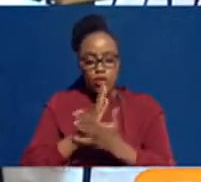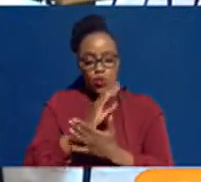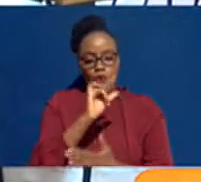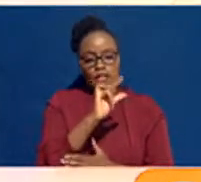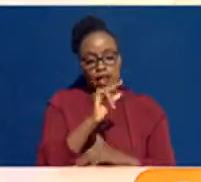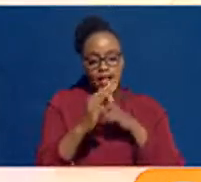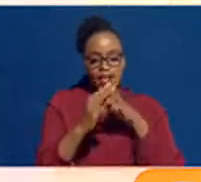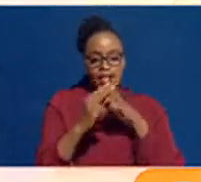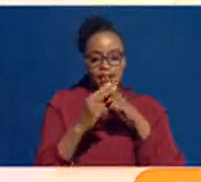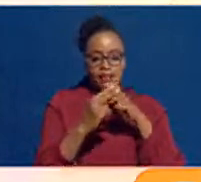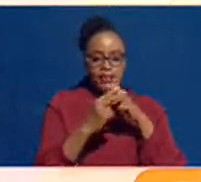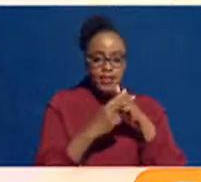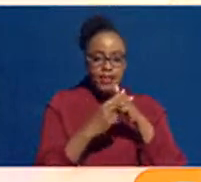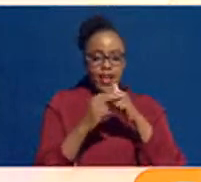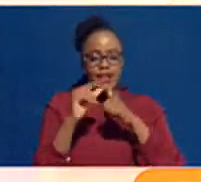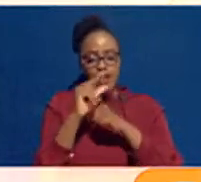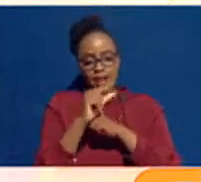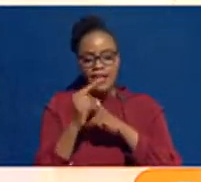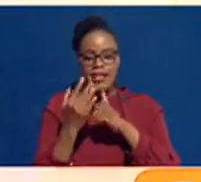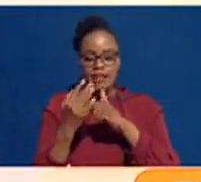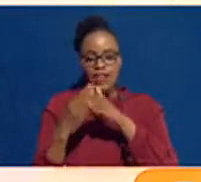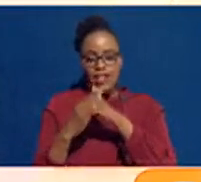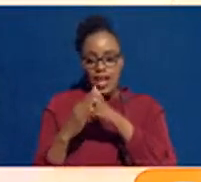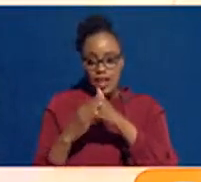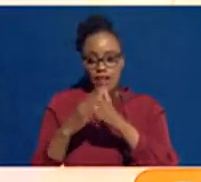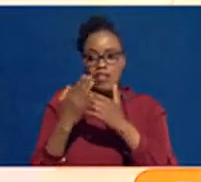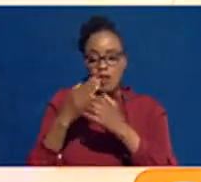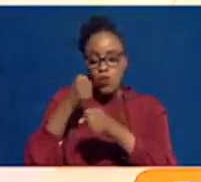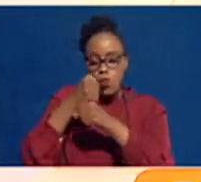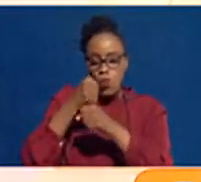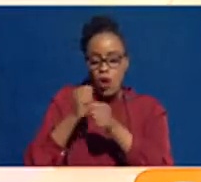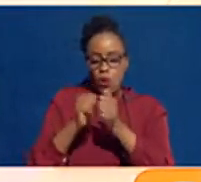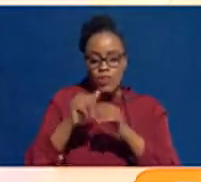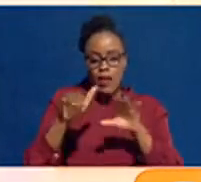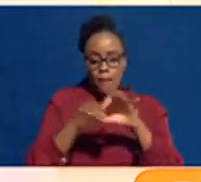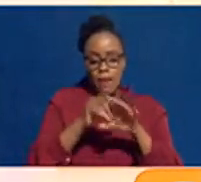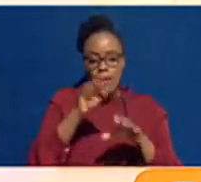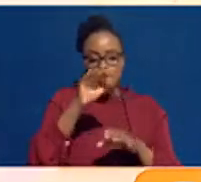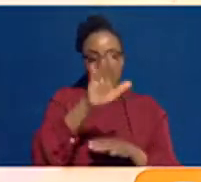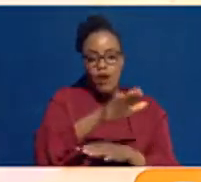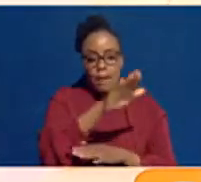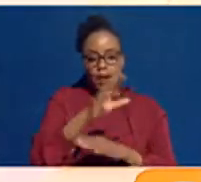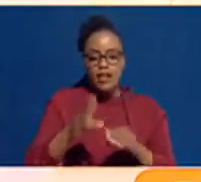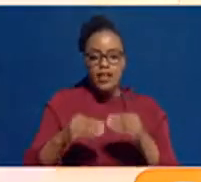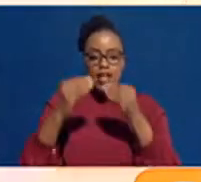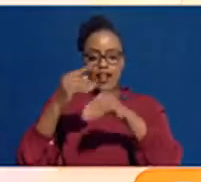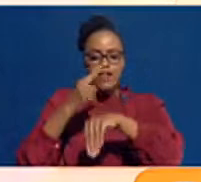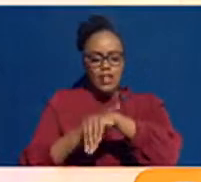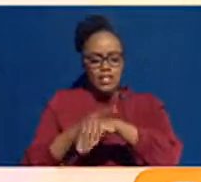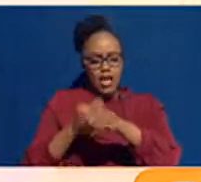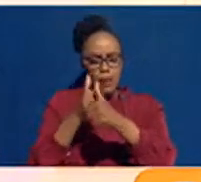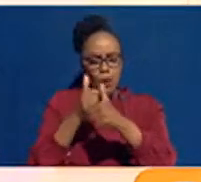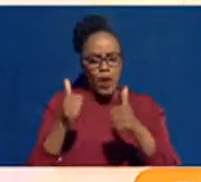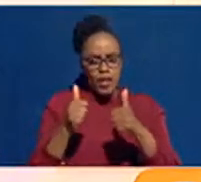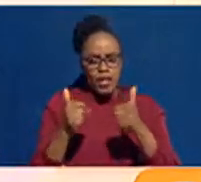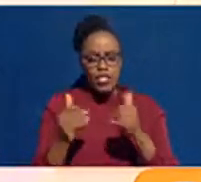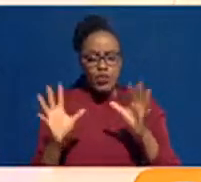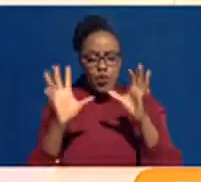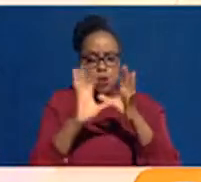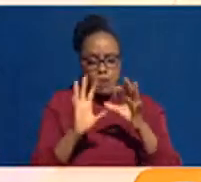ya 9. The government of Kenya will work with their members of parliament so that they can be delivered on time to